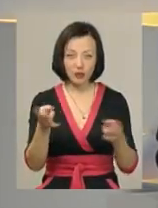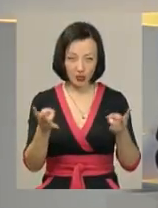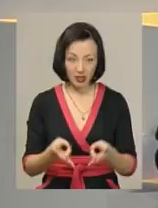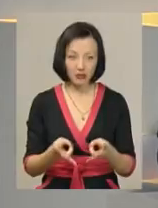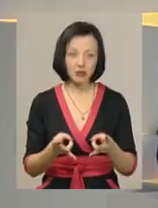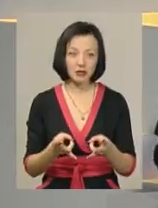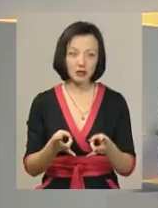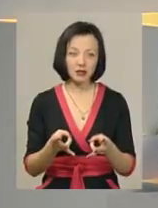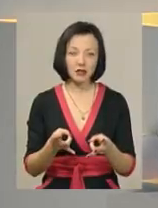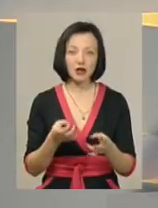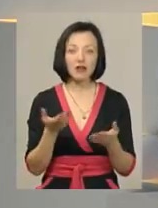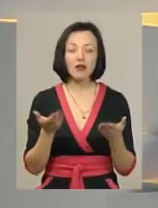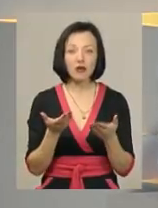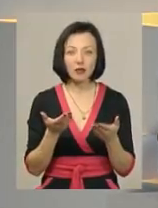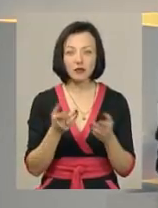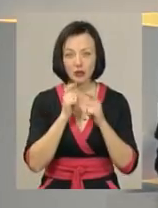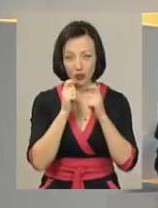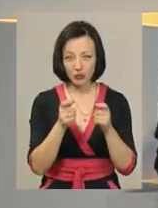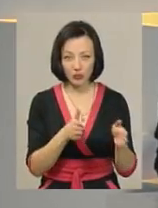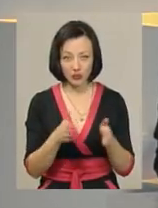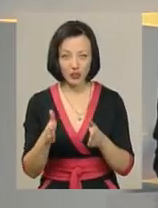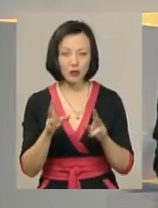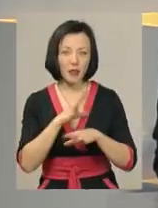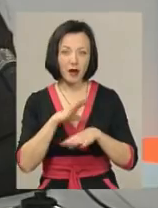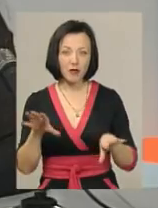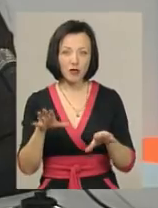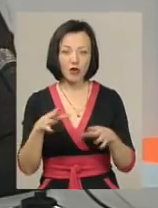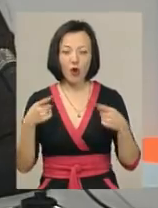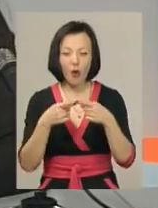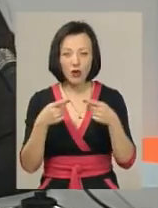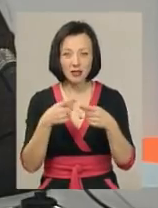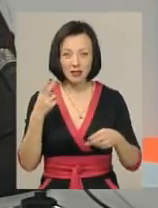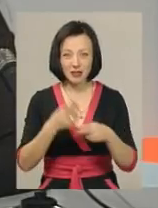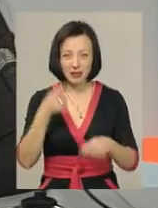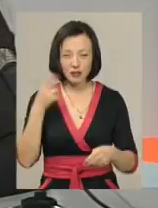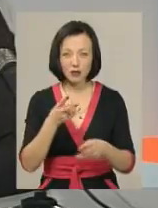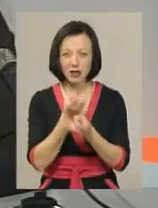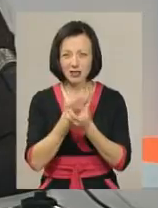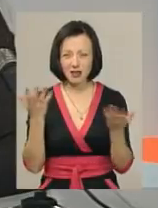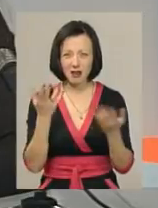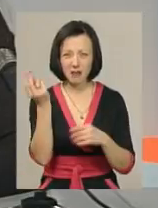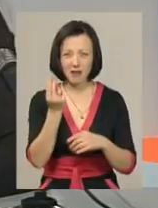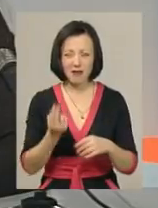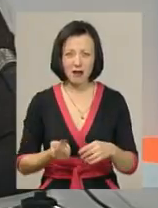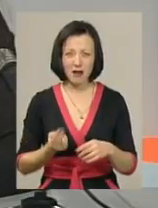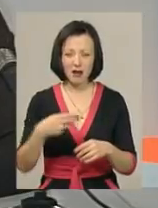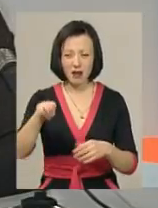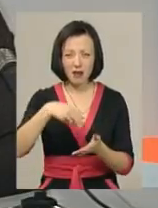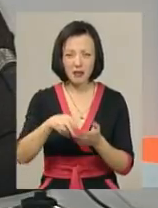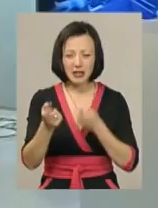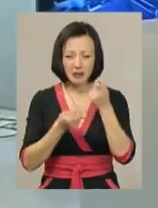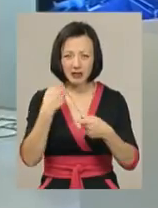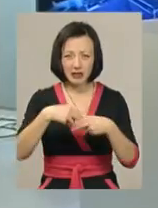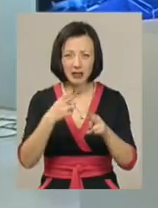потрібно ну тобто якому подарунку щоб не було гострих кутів щоб не було яскравих фарб які